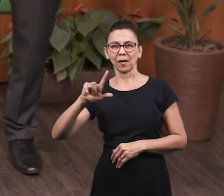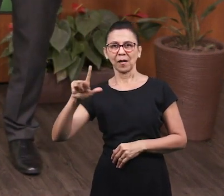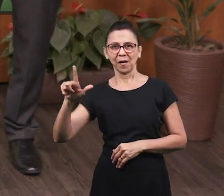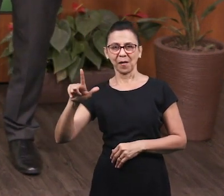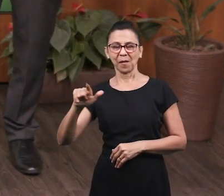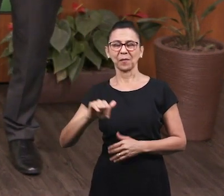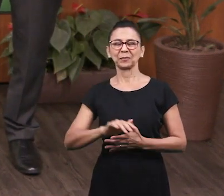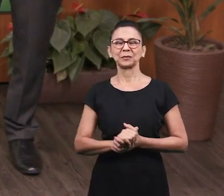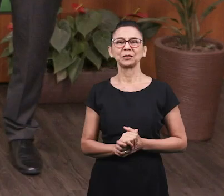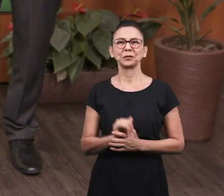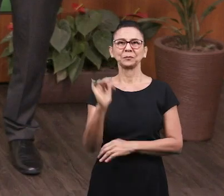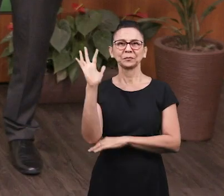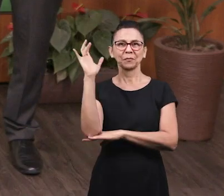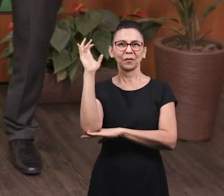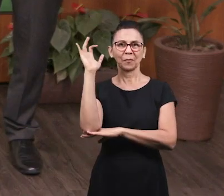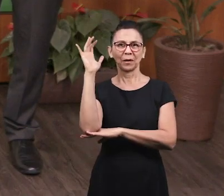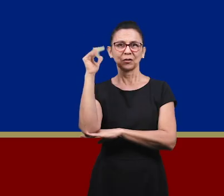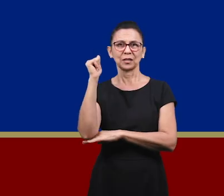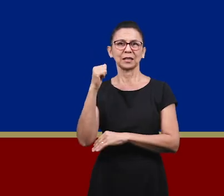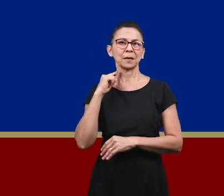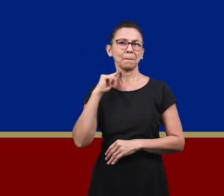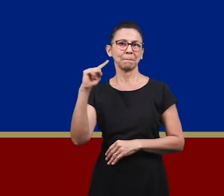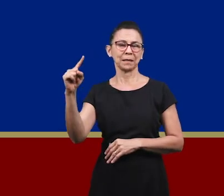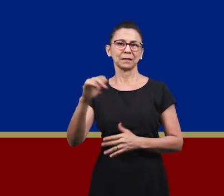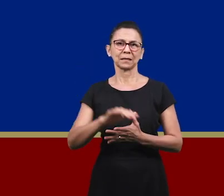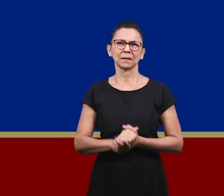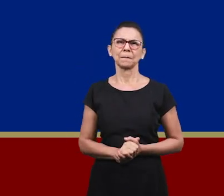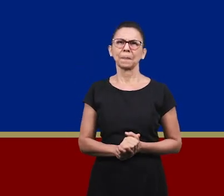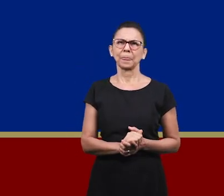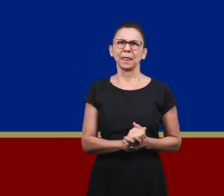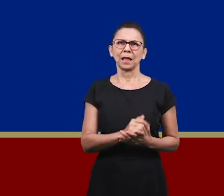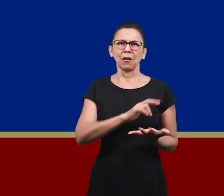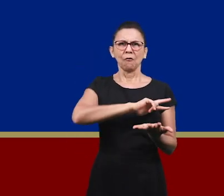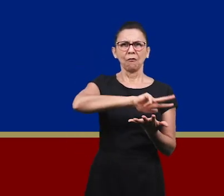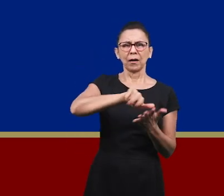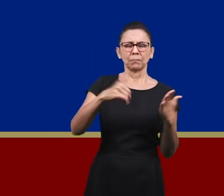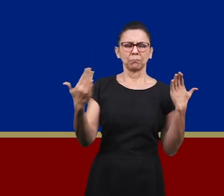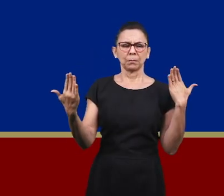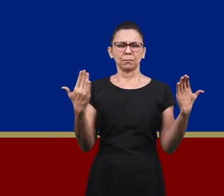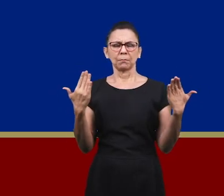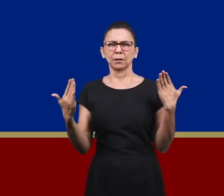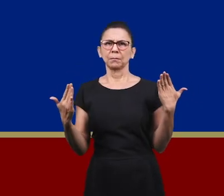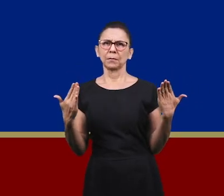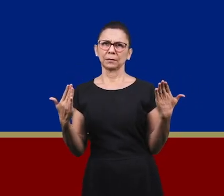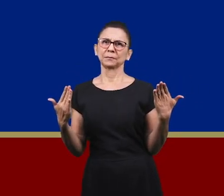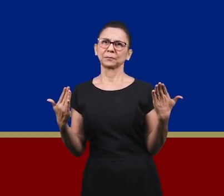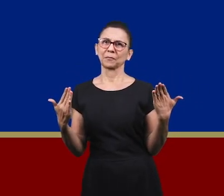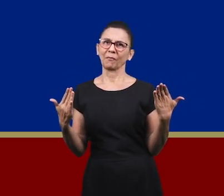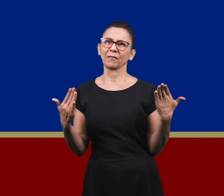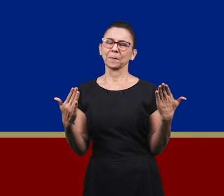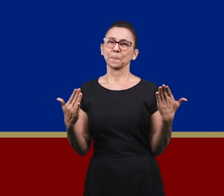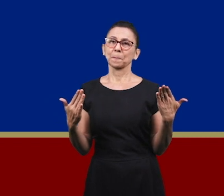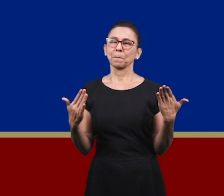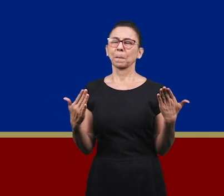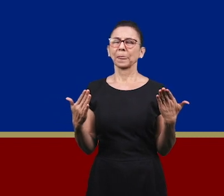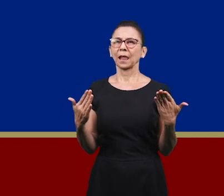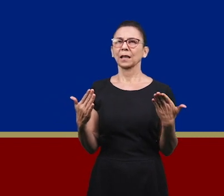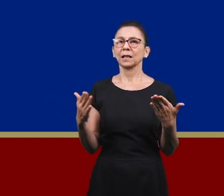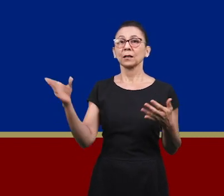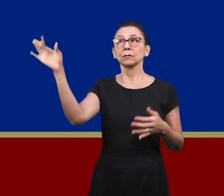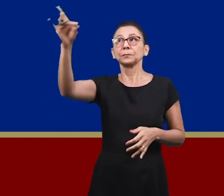d'Ipating, dans l'état du Minas Gerais. Les typologies sont plusieurs. Et nous pouvons dire que